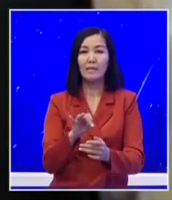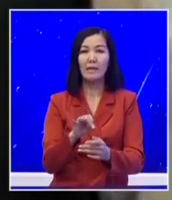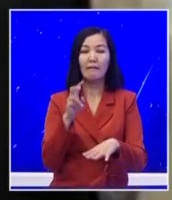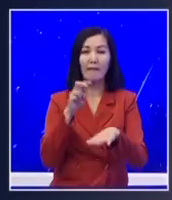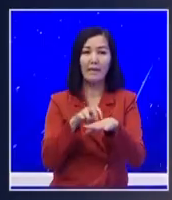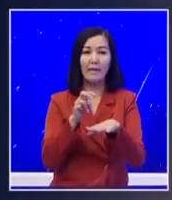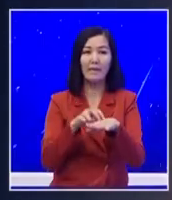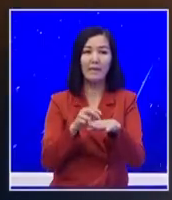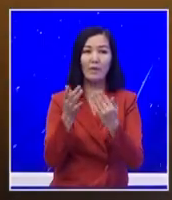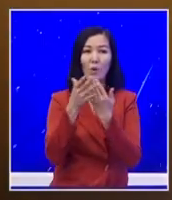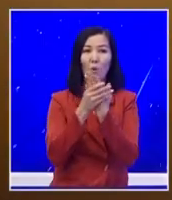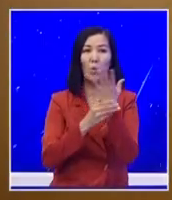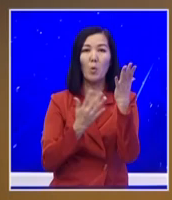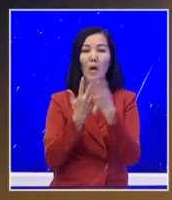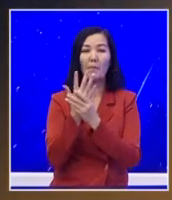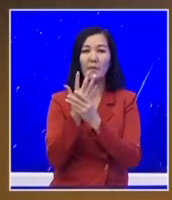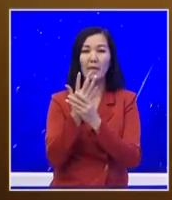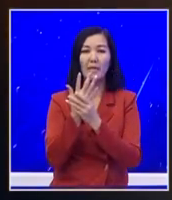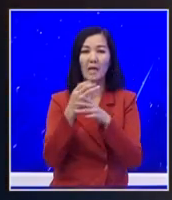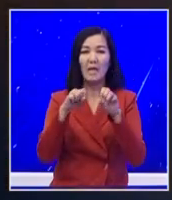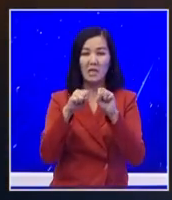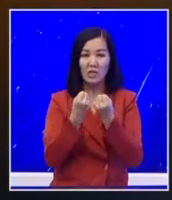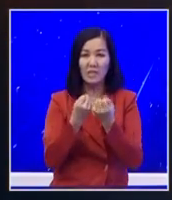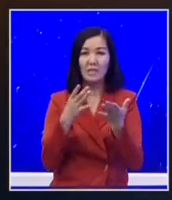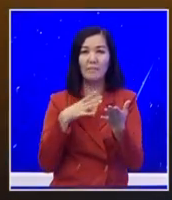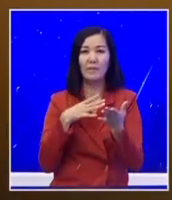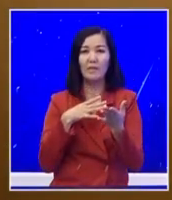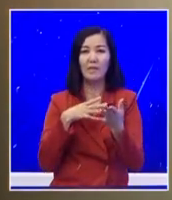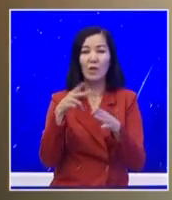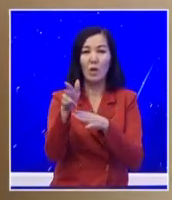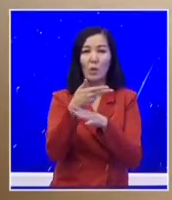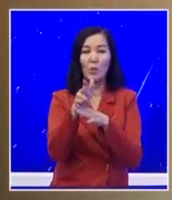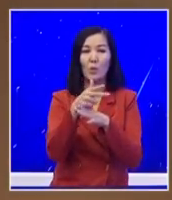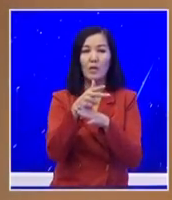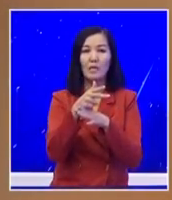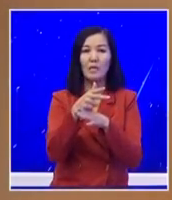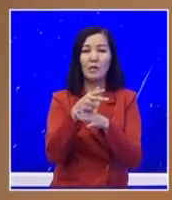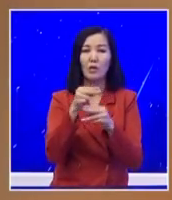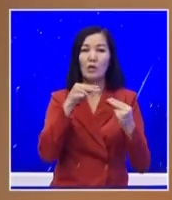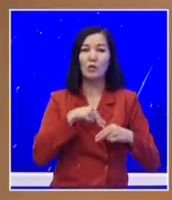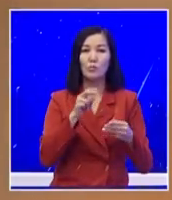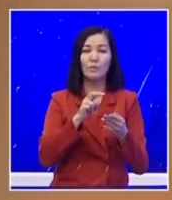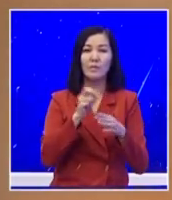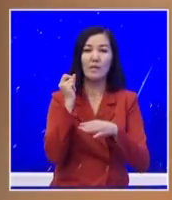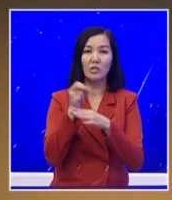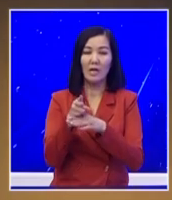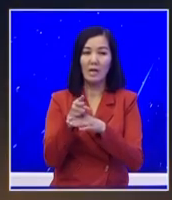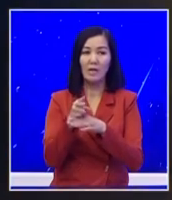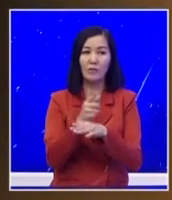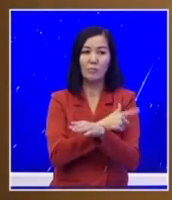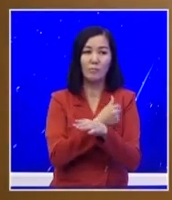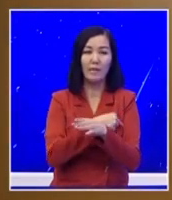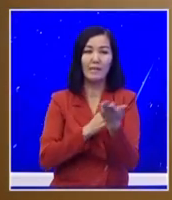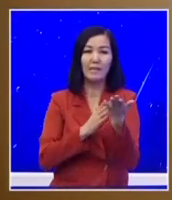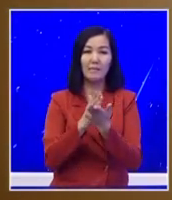бірі қолғаптардың жыртылып кетіп жатқанын ролик арқылы көрсеткен үшін жұмыстан шығарылғанына байланысты түсініктеме беріп,